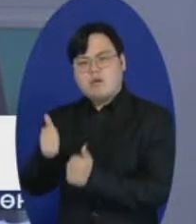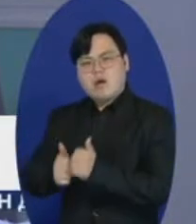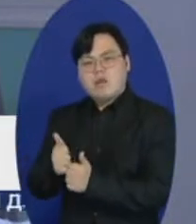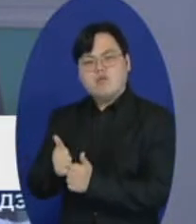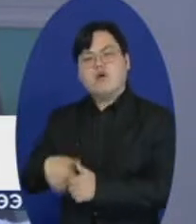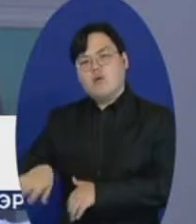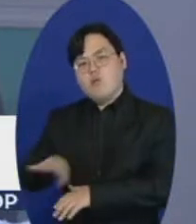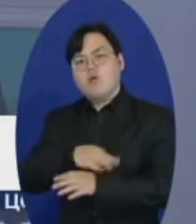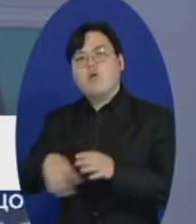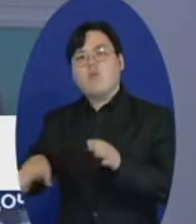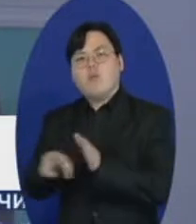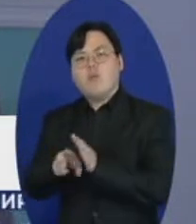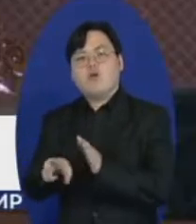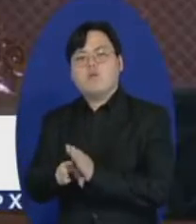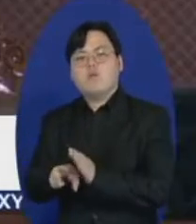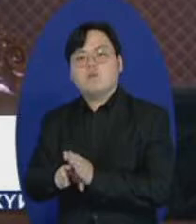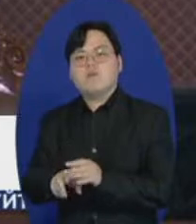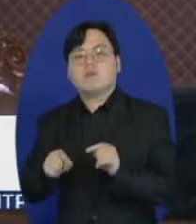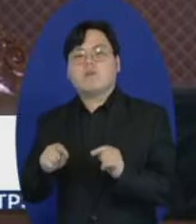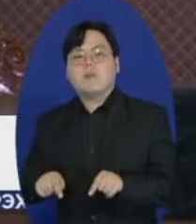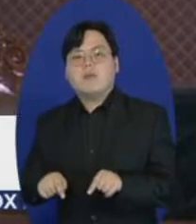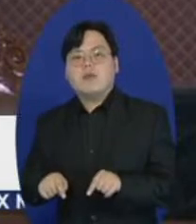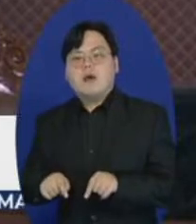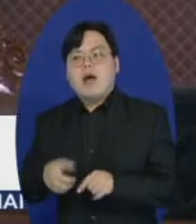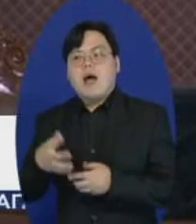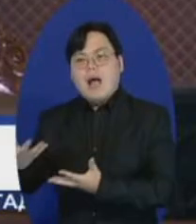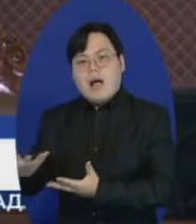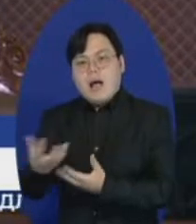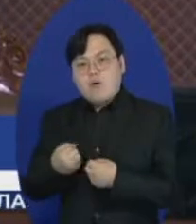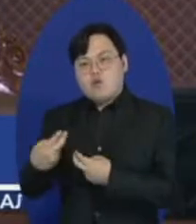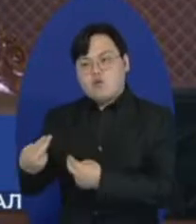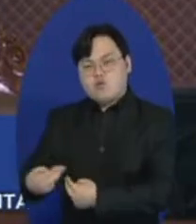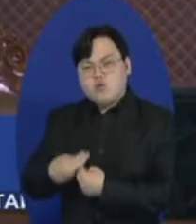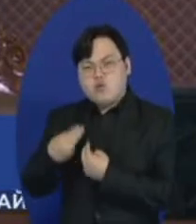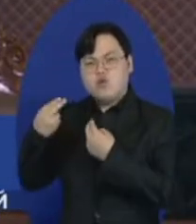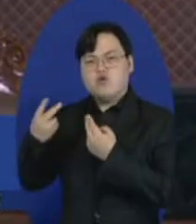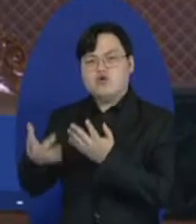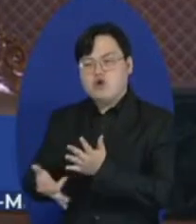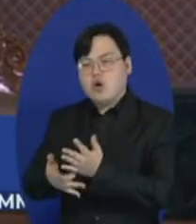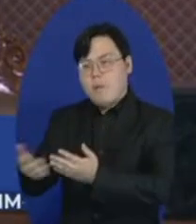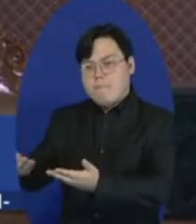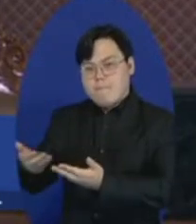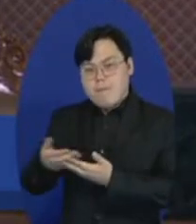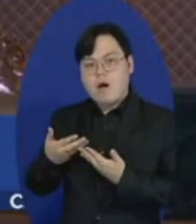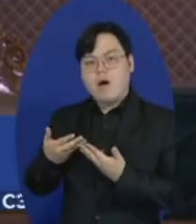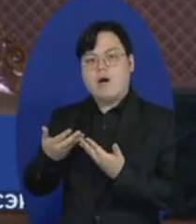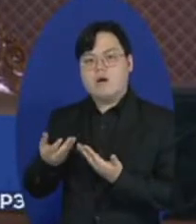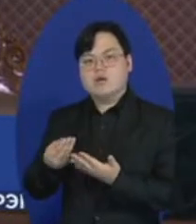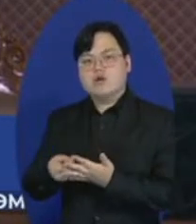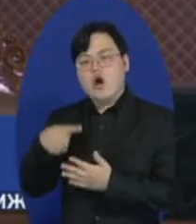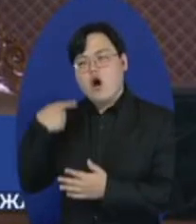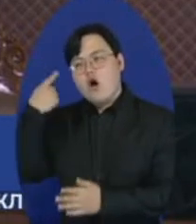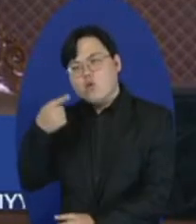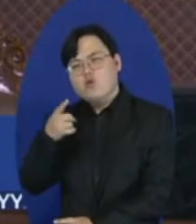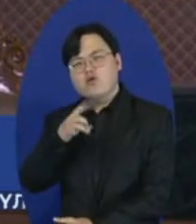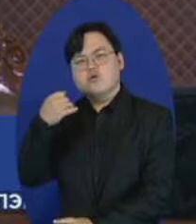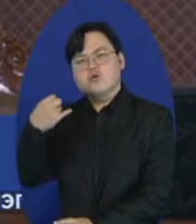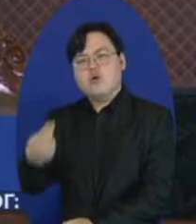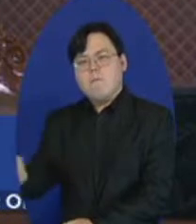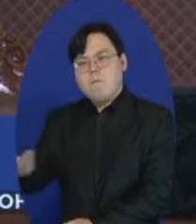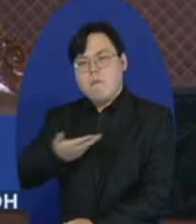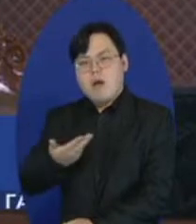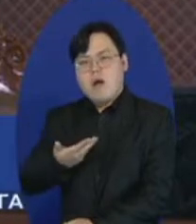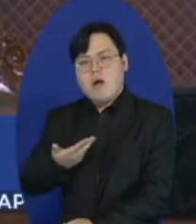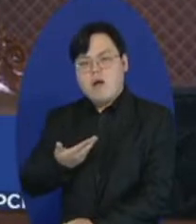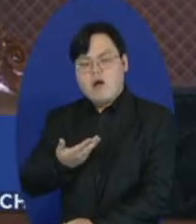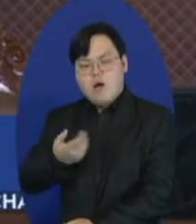амжилттай ахиулах боломжтой юм а. Энэ авсан мөнгөн тусламж, энд авсан техник технологи, энэ оюуны нөөцийг бид нар